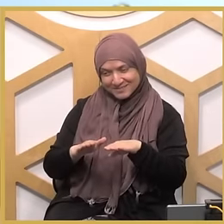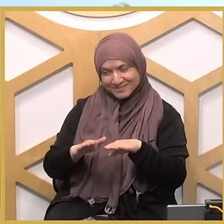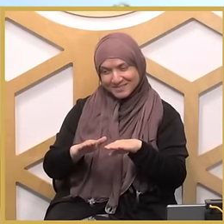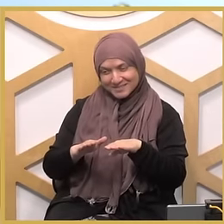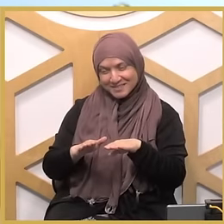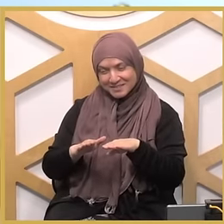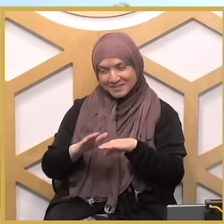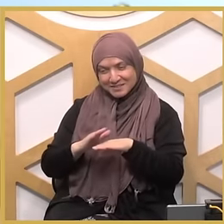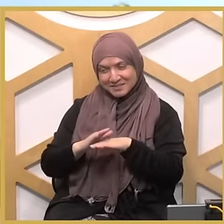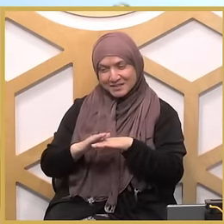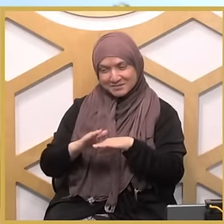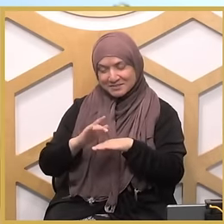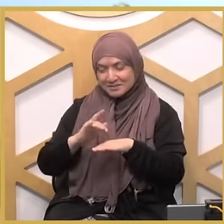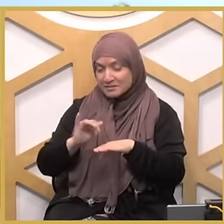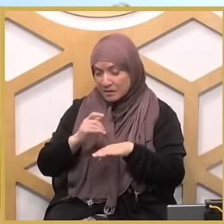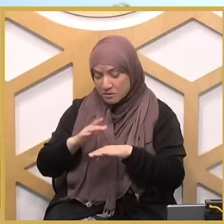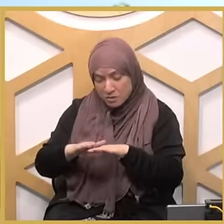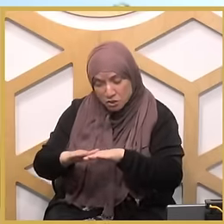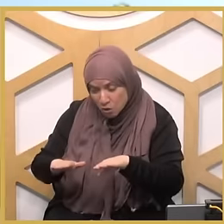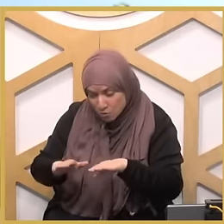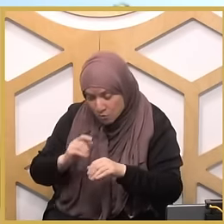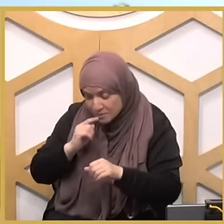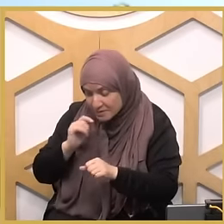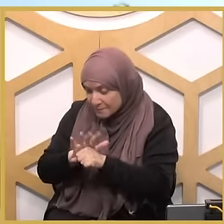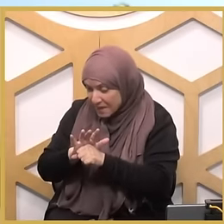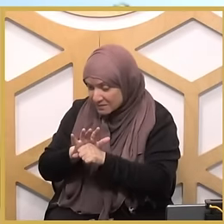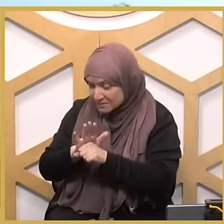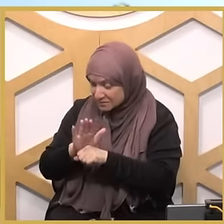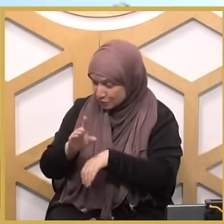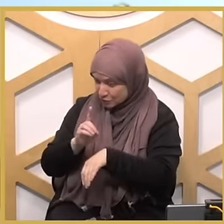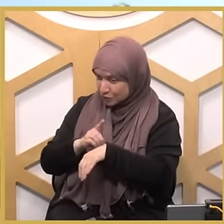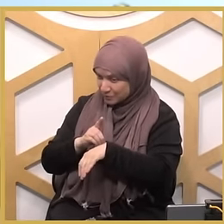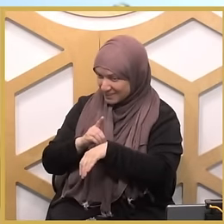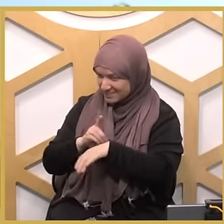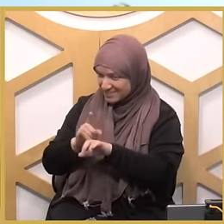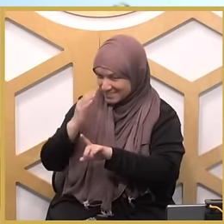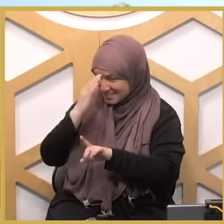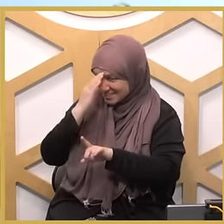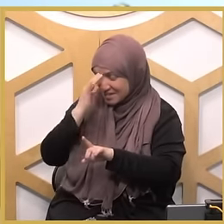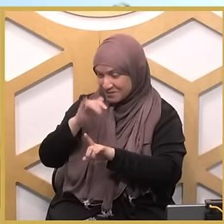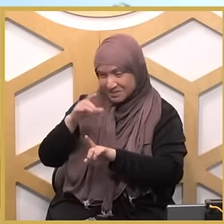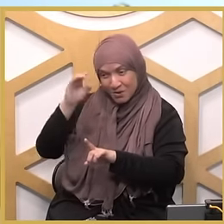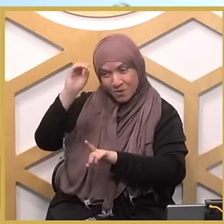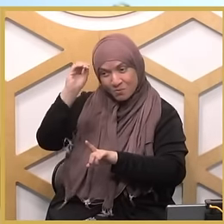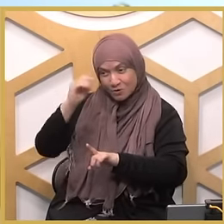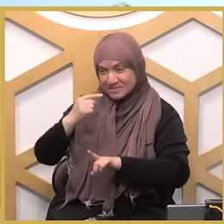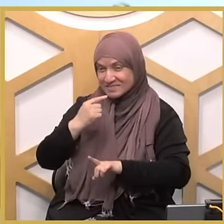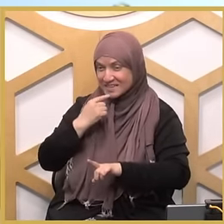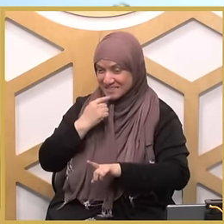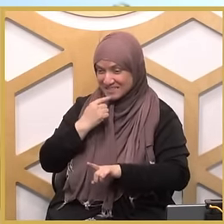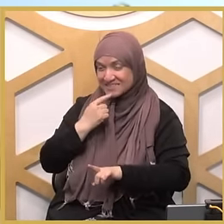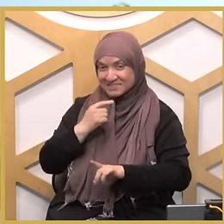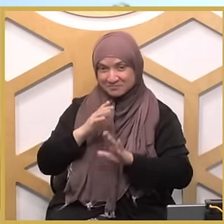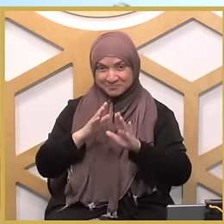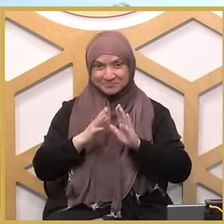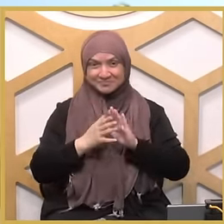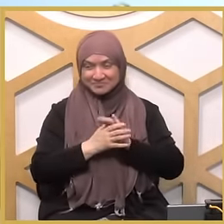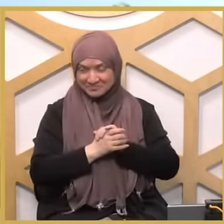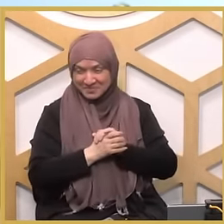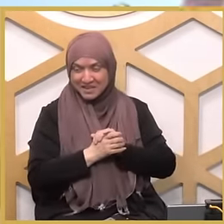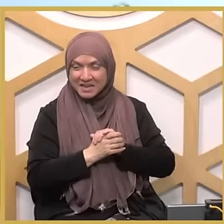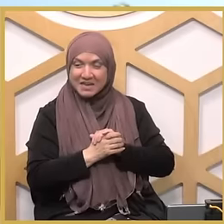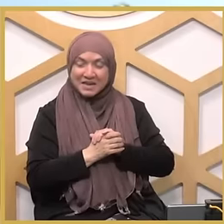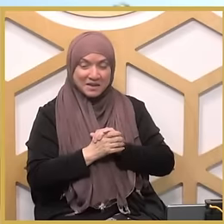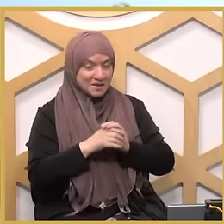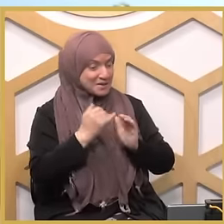مؤمن ولا يسرق حين يسرق وهو مؤمن. A believer does not commit adultery while he is committing adultery, or a person, I'm